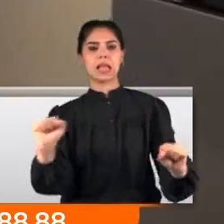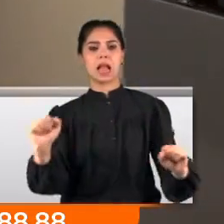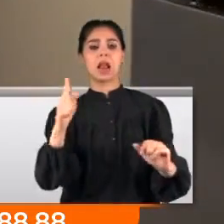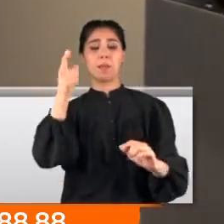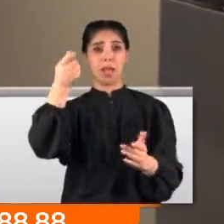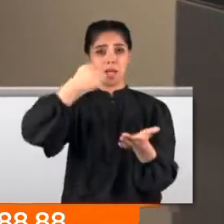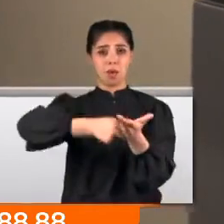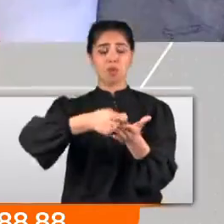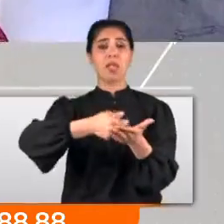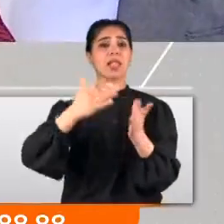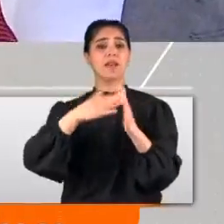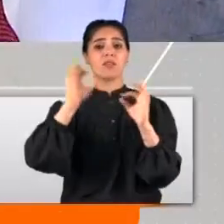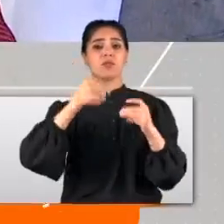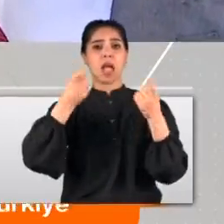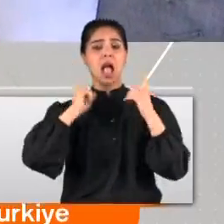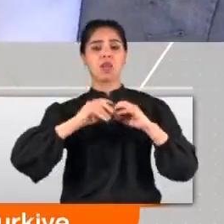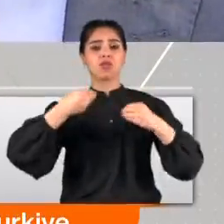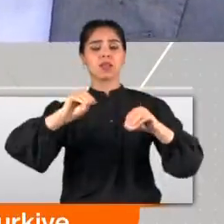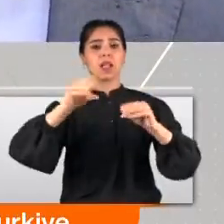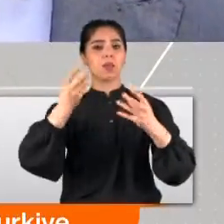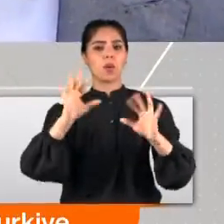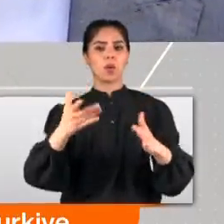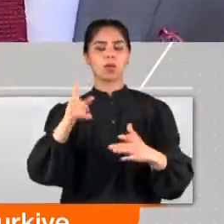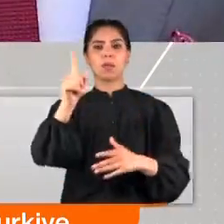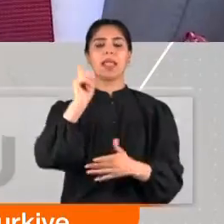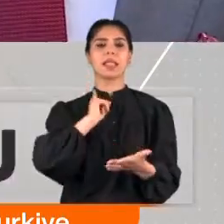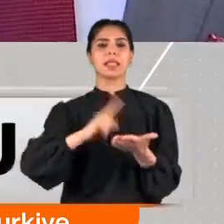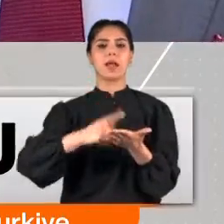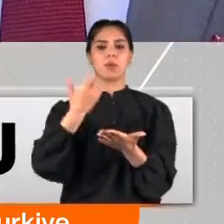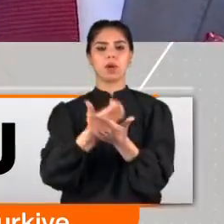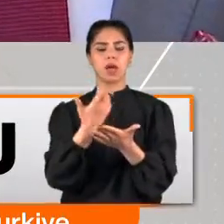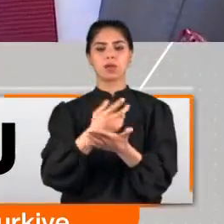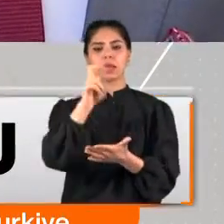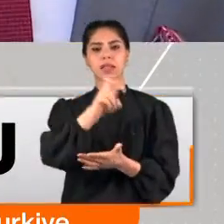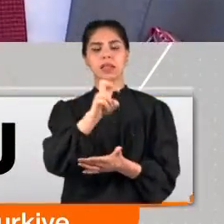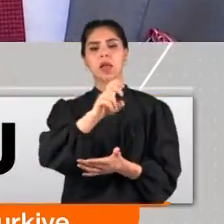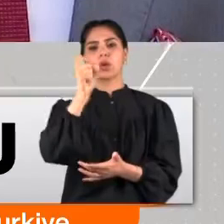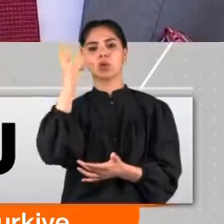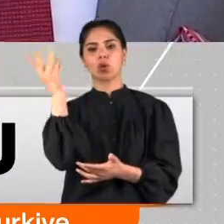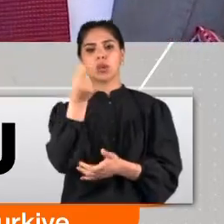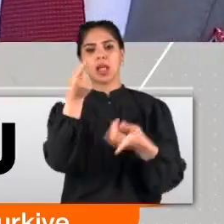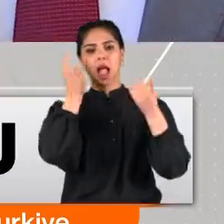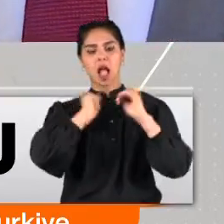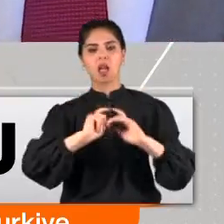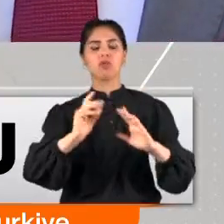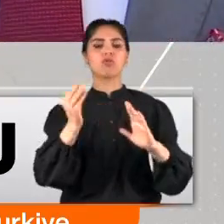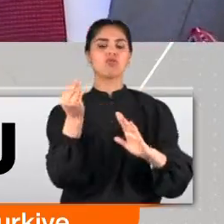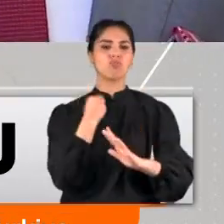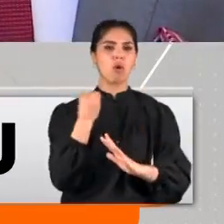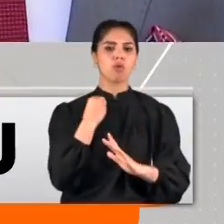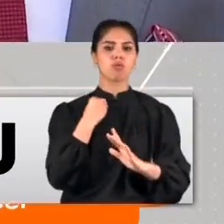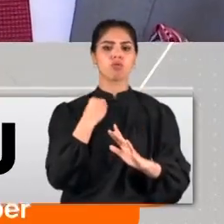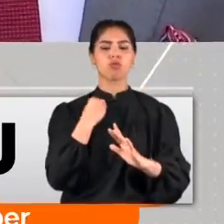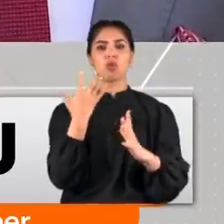şimdi her an hacizden satılabilir maalesef müteahhit firmanın tapu kayıtlarında belki 8 9 tane hacizli alacaklı